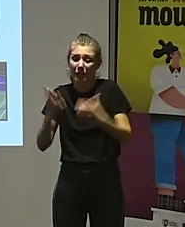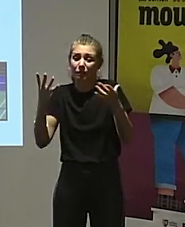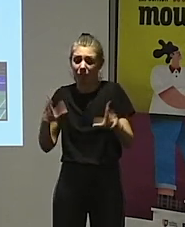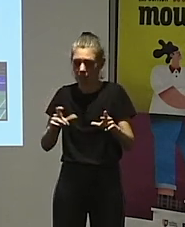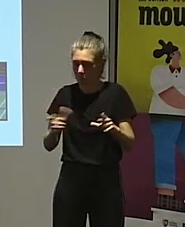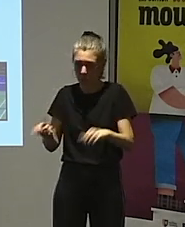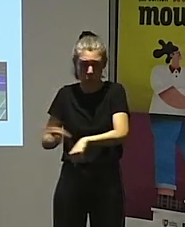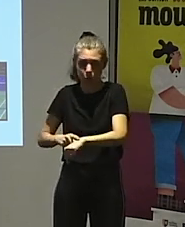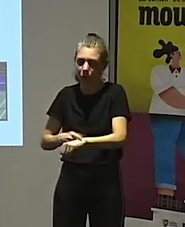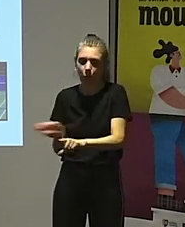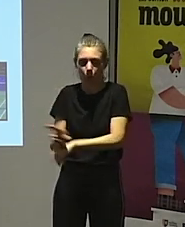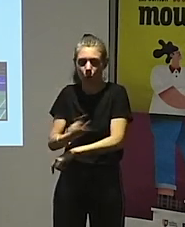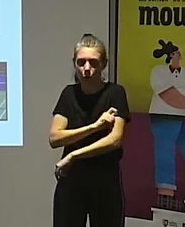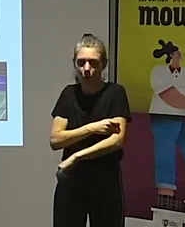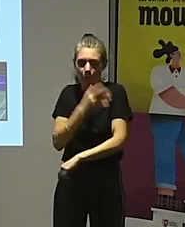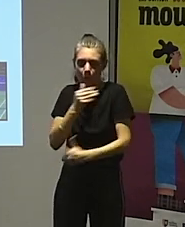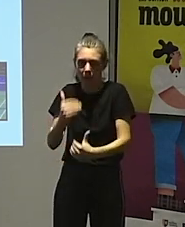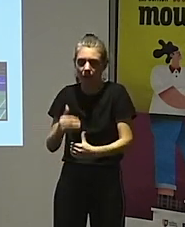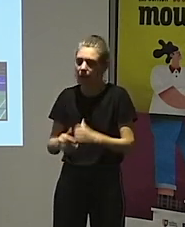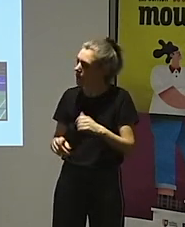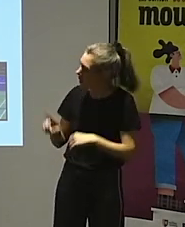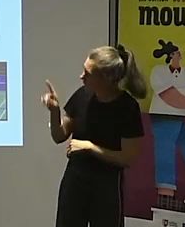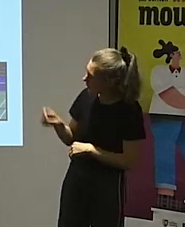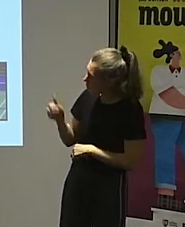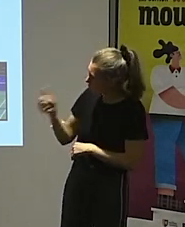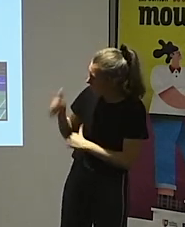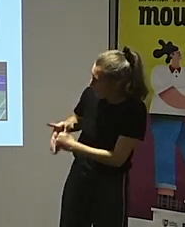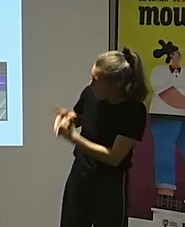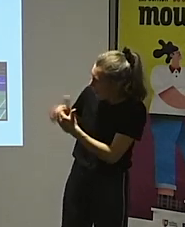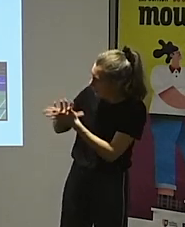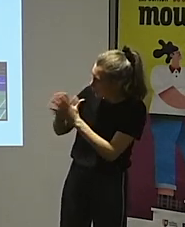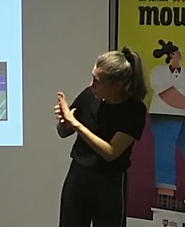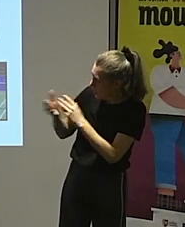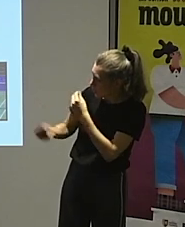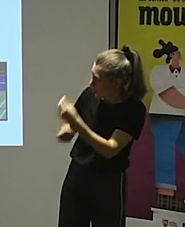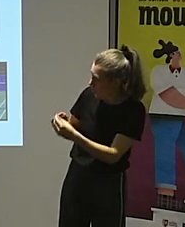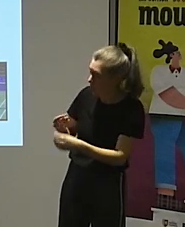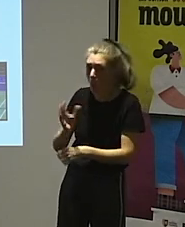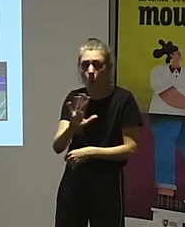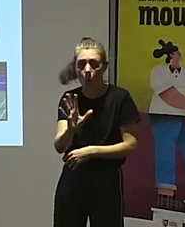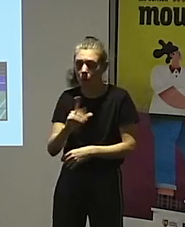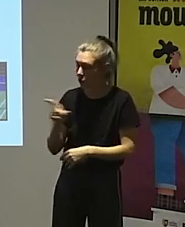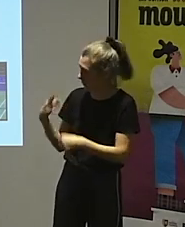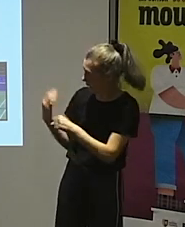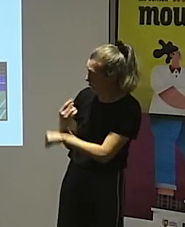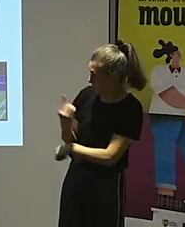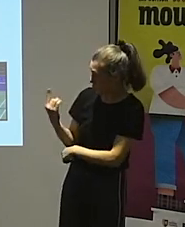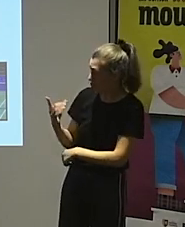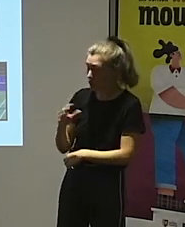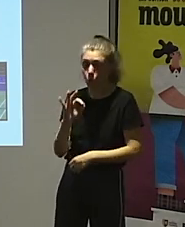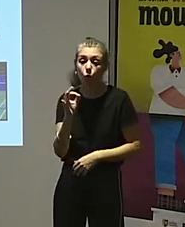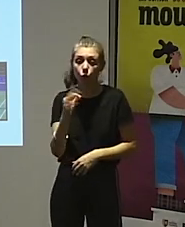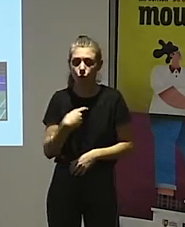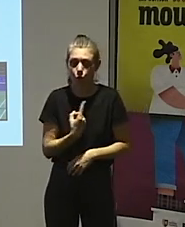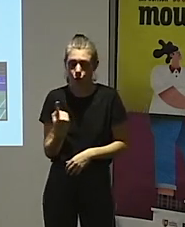J'ai pas pu me retenir. Je peux pas. Aidé par une association, du non, coup, non, du tout. T'as réussi à faire seul, quoi. Ouais,